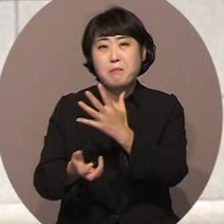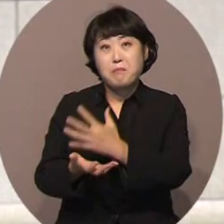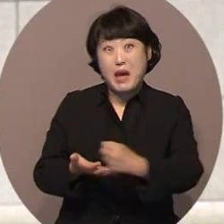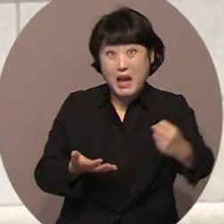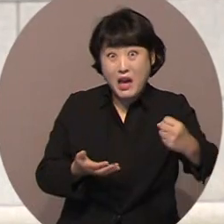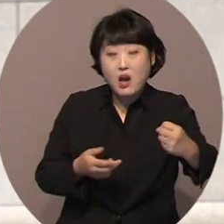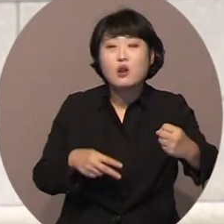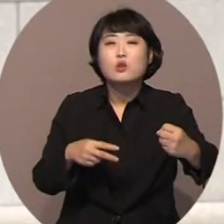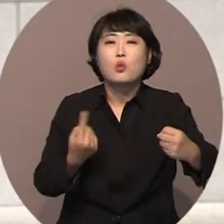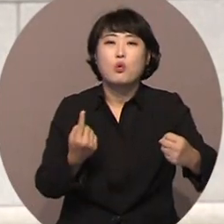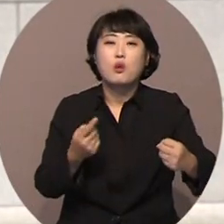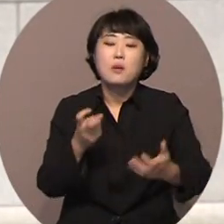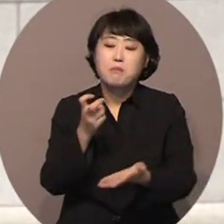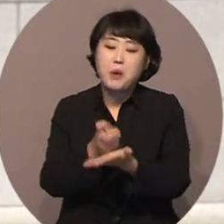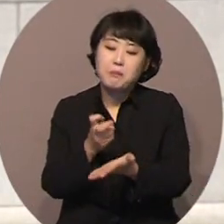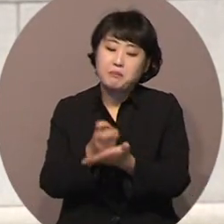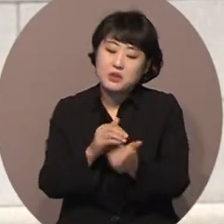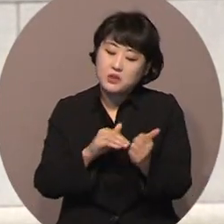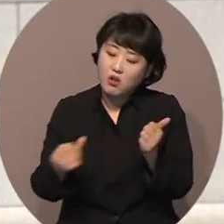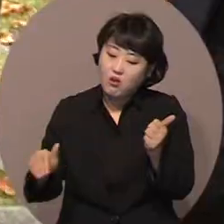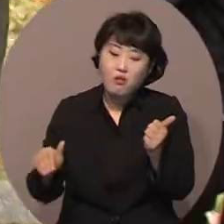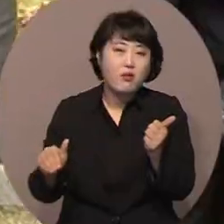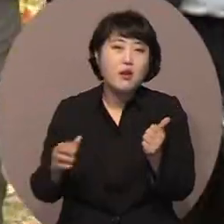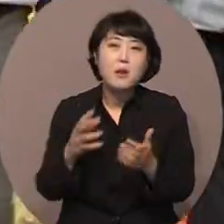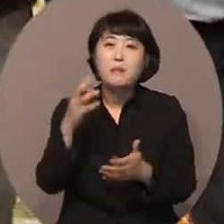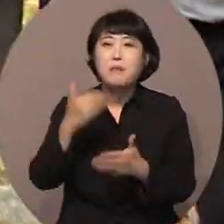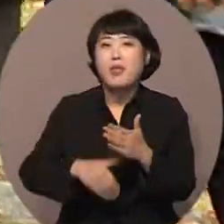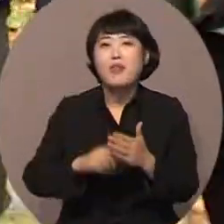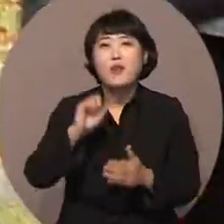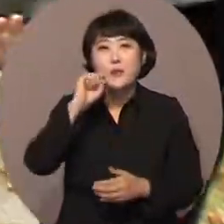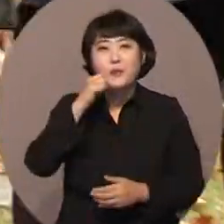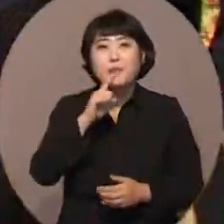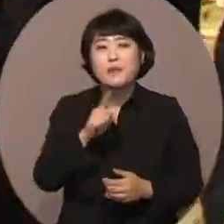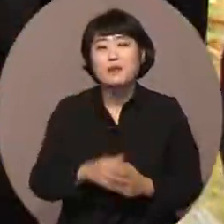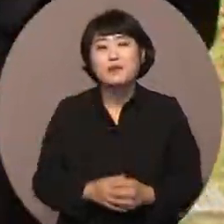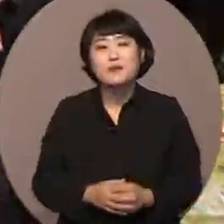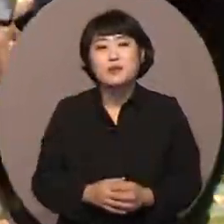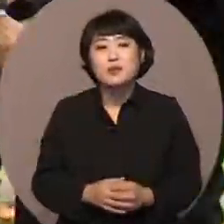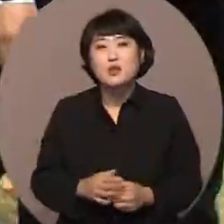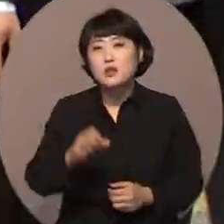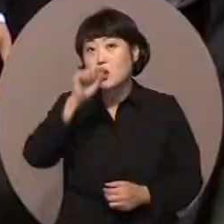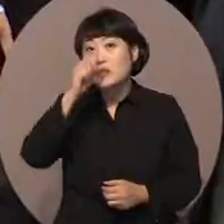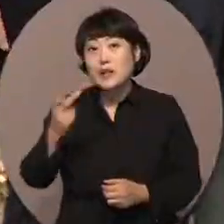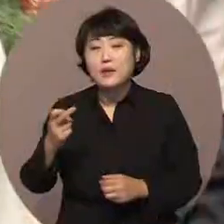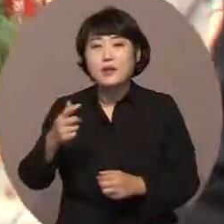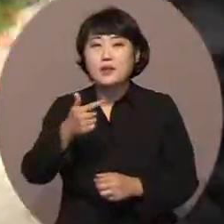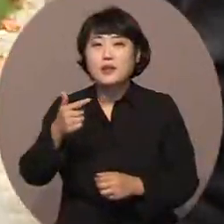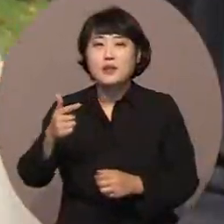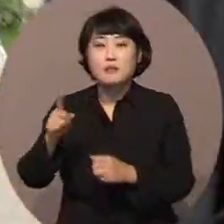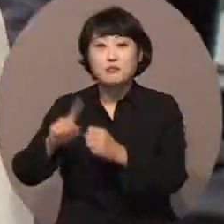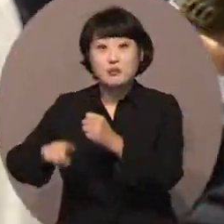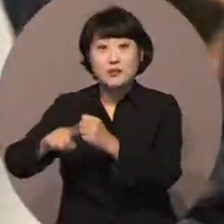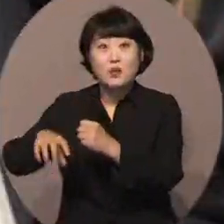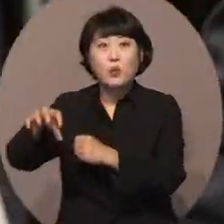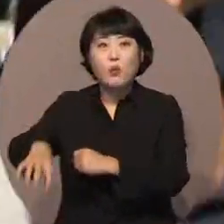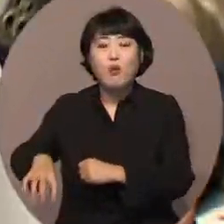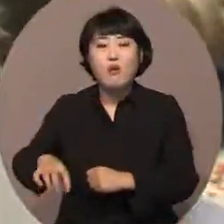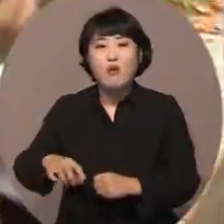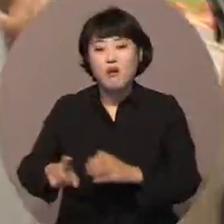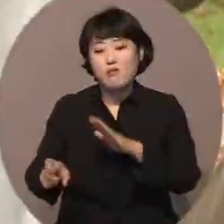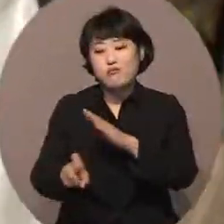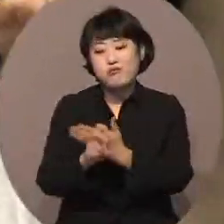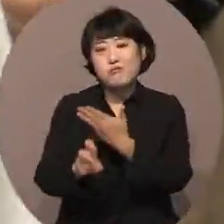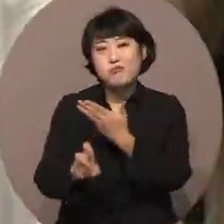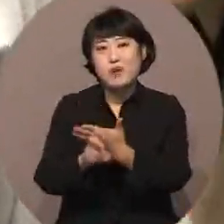법리에서 배제될 수 없다고 설명했습니다. 서산 부석사 측은 대법원이 불법 약탈을 합법화했다며